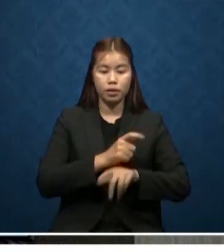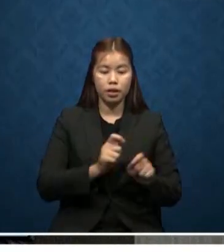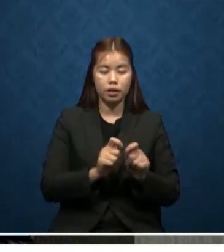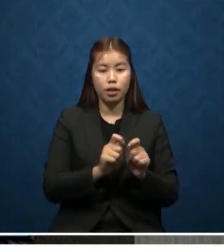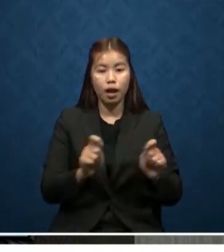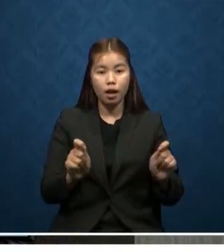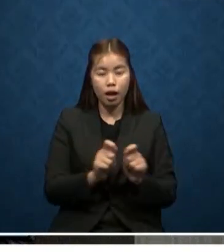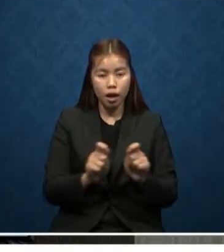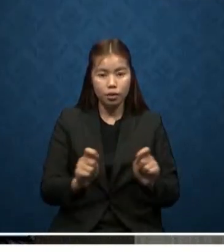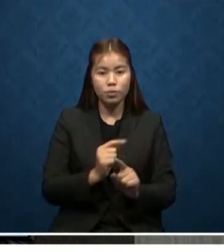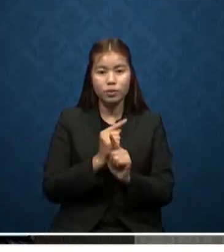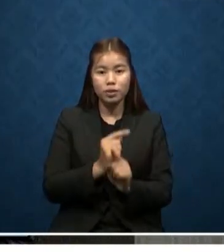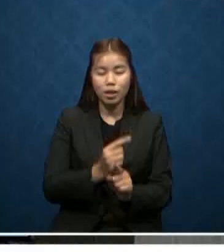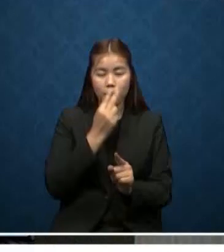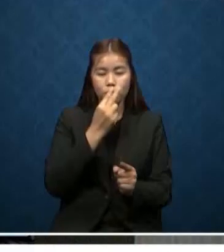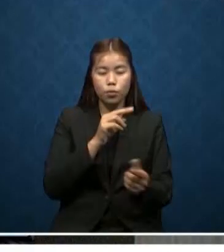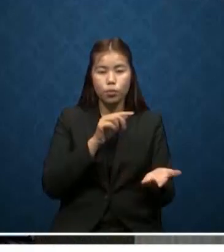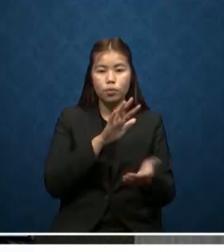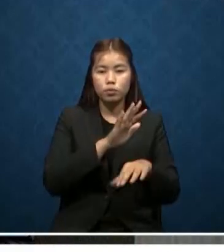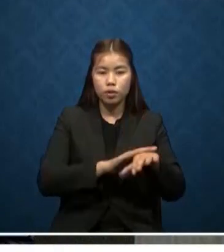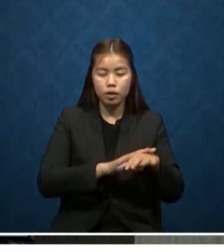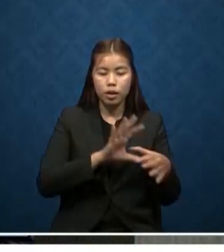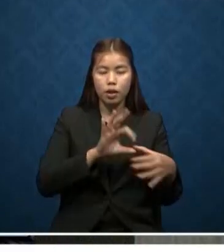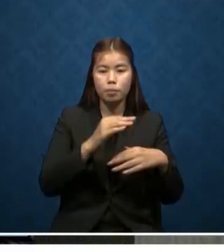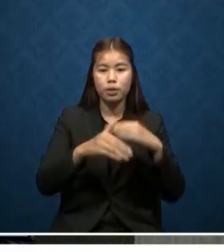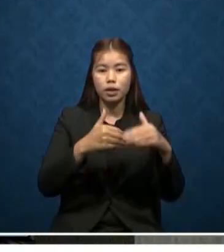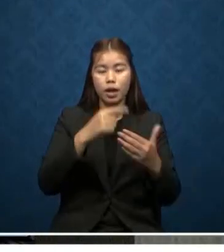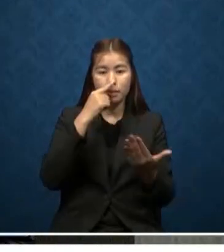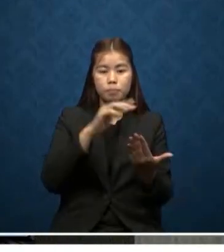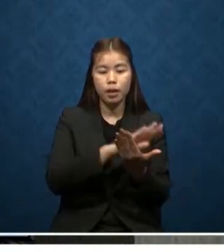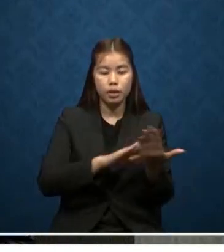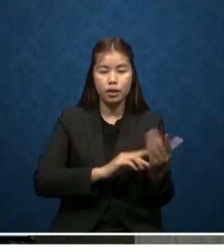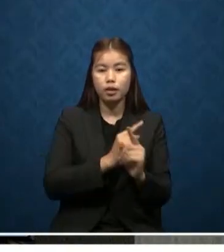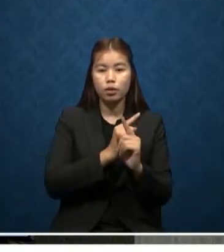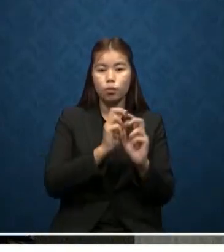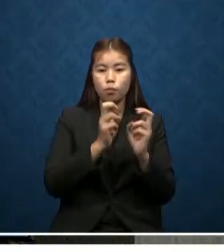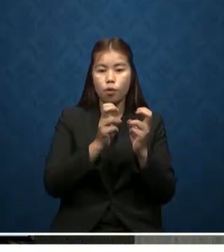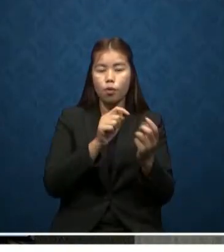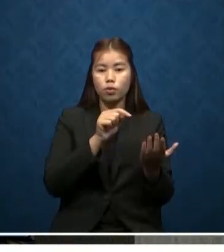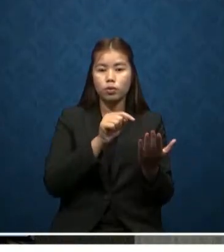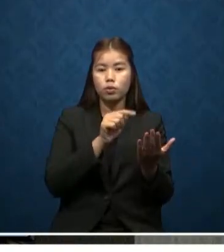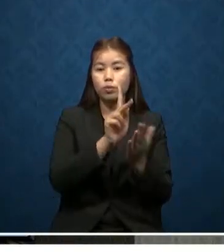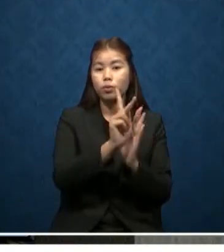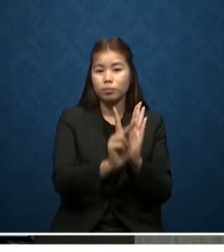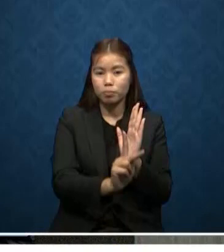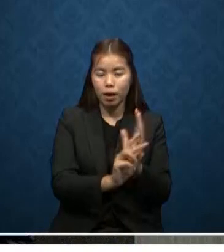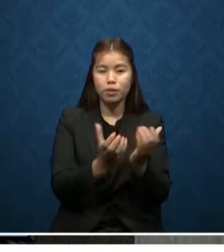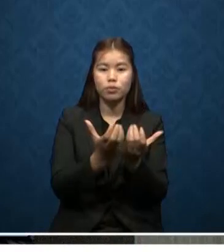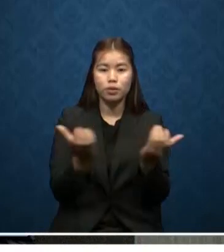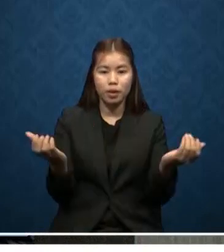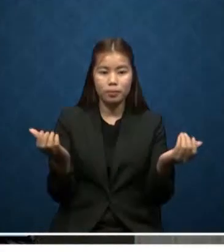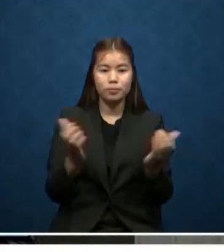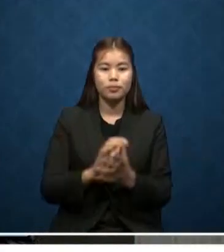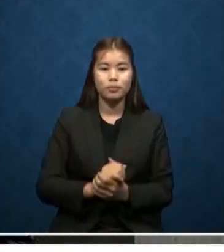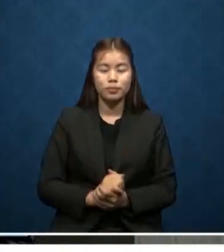ติดตามเสนอแนะเร่งรัดการปฏิรูปประเทศด้านการกฎหมายและการยุติธรรมนะครับ